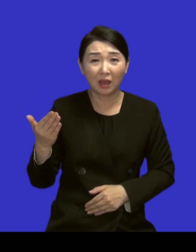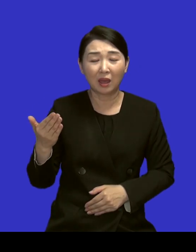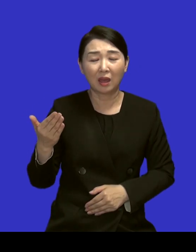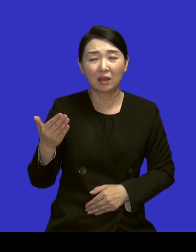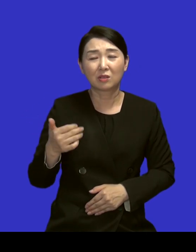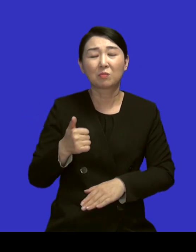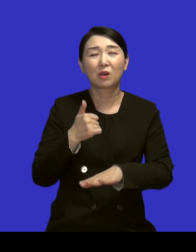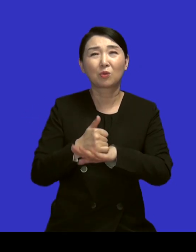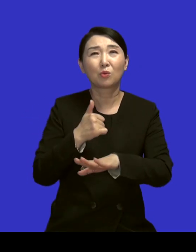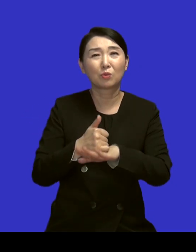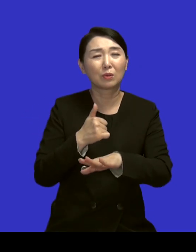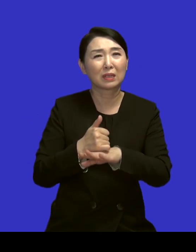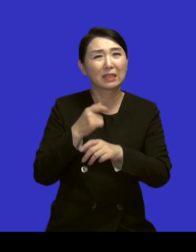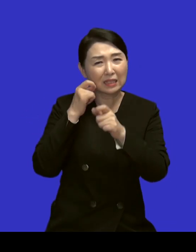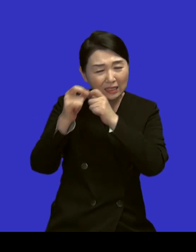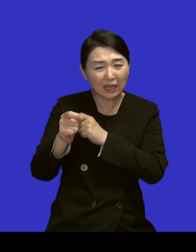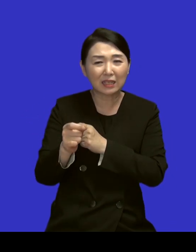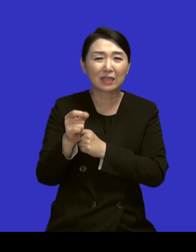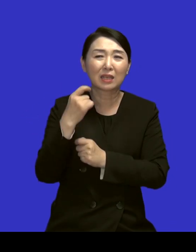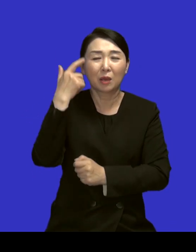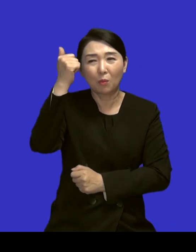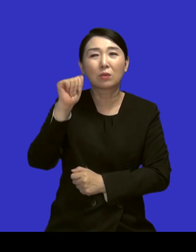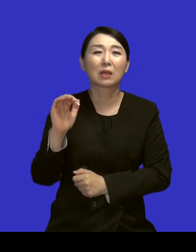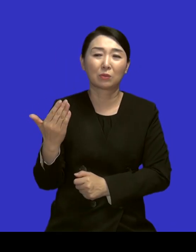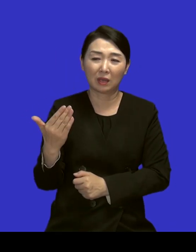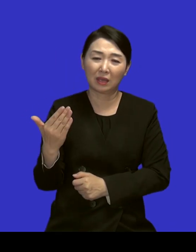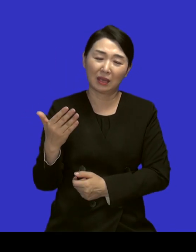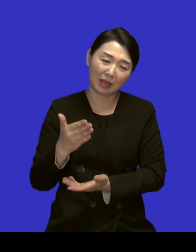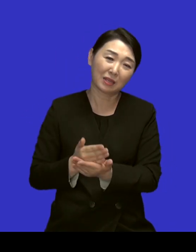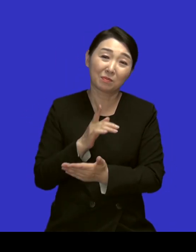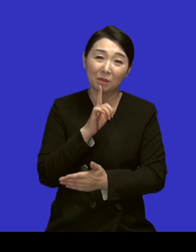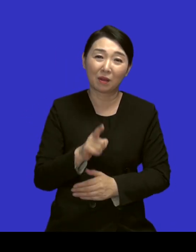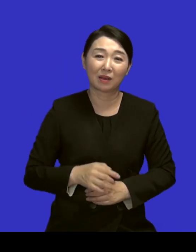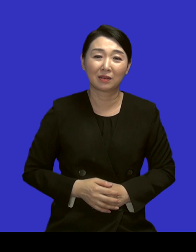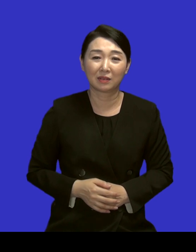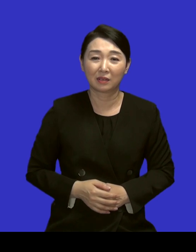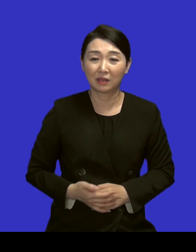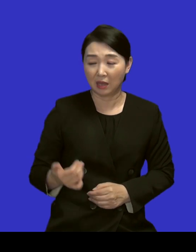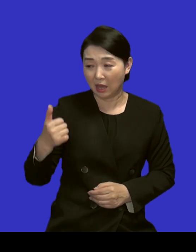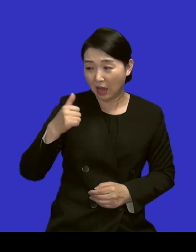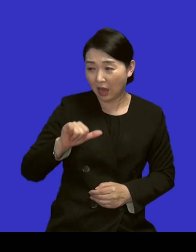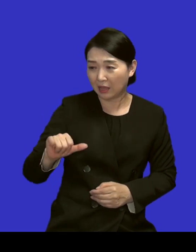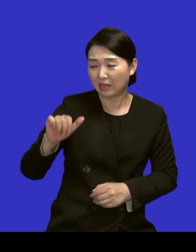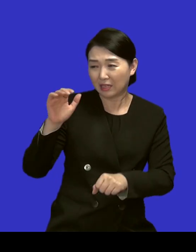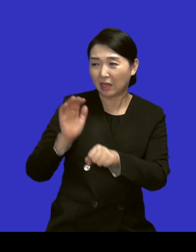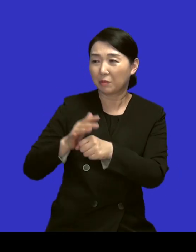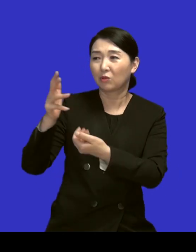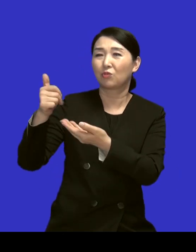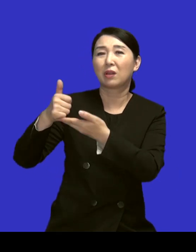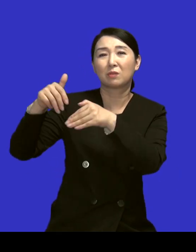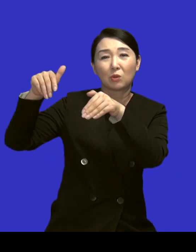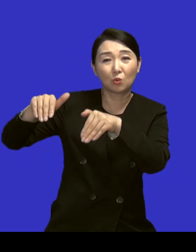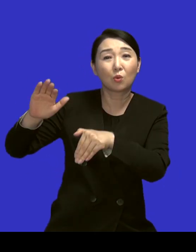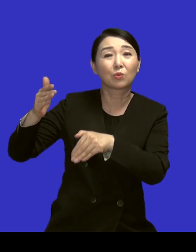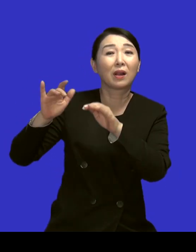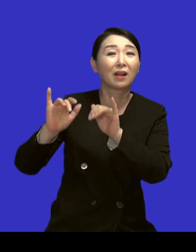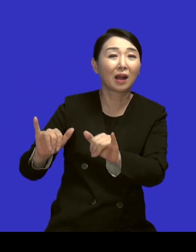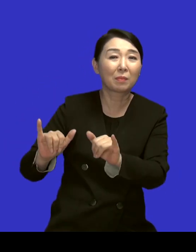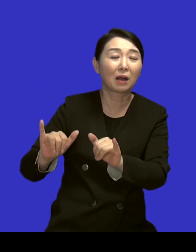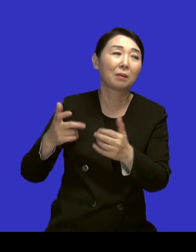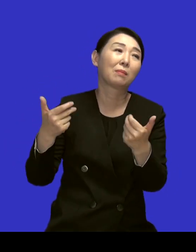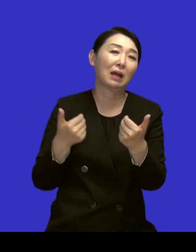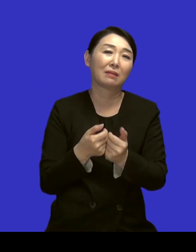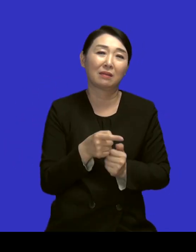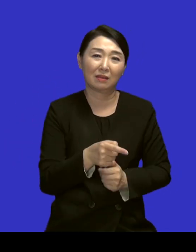사꾼 된다고. 이게 아들한테 할 소리인지 모르겠지만 아들이 잘못된 주의 종이 될까봐 이렇게